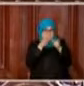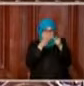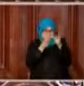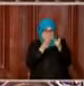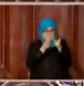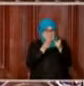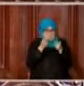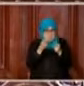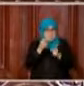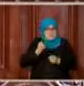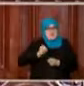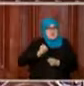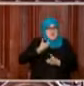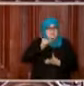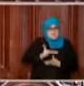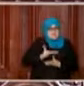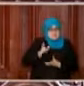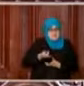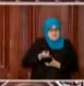من إرهابي